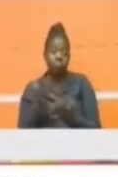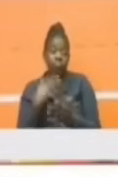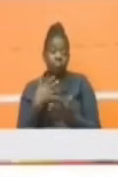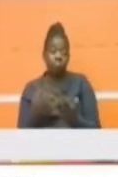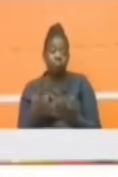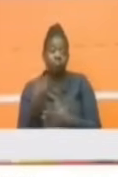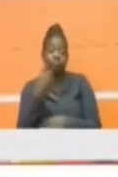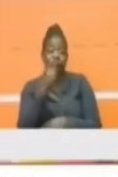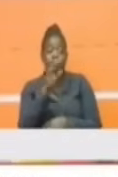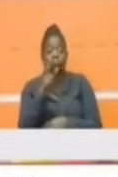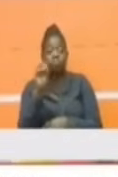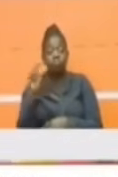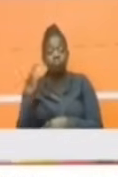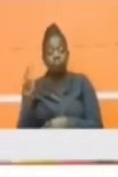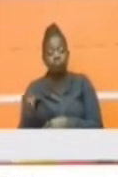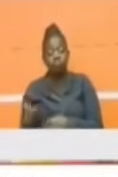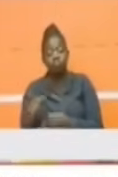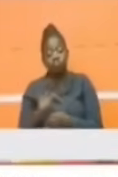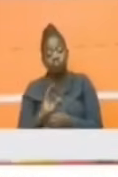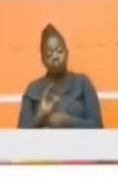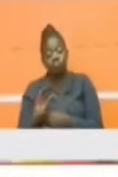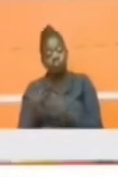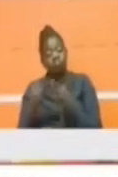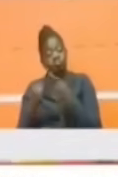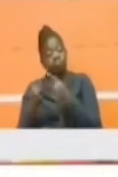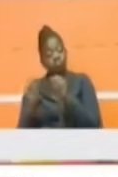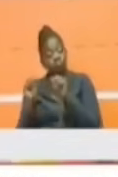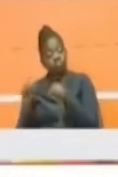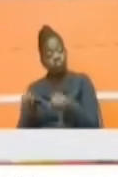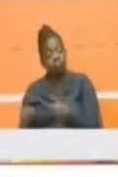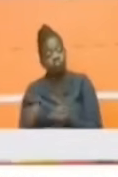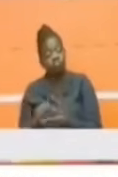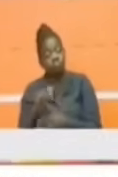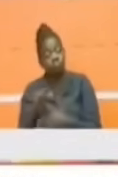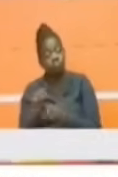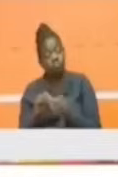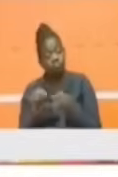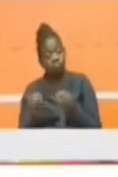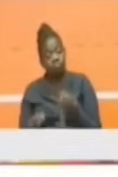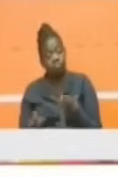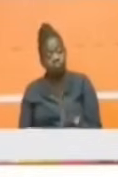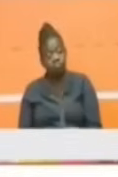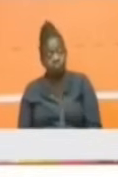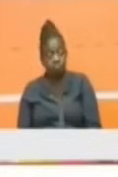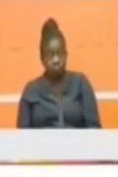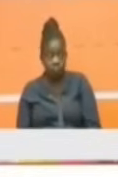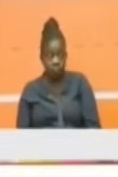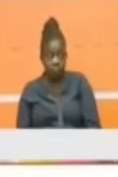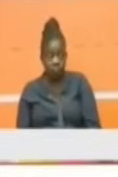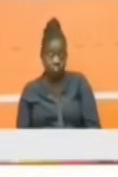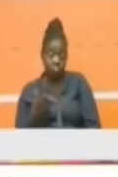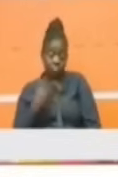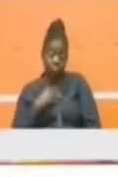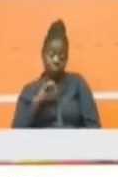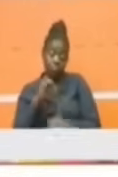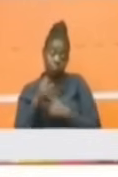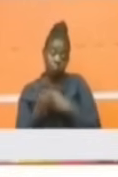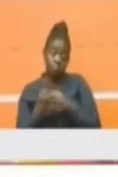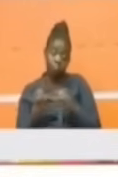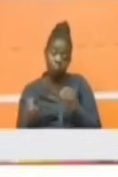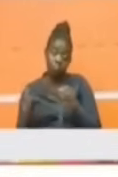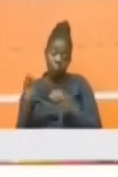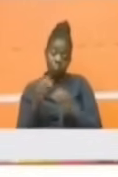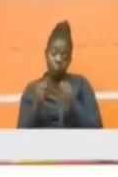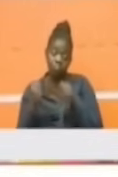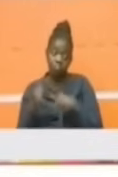emitwalo 10 gyokka ye capital osobola okutandikirako noyamba mutabani woyo Barnaba n'Zebedayo tebalina mirimu tebalina